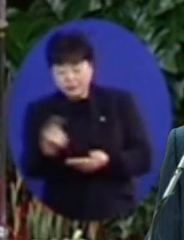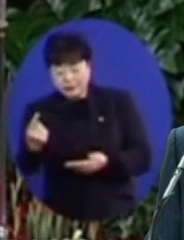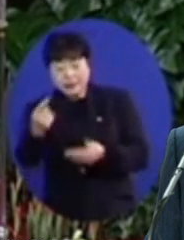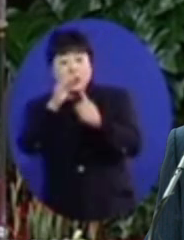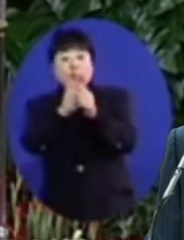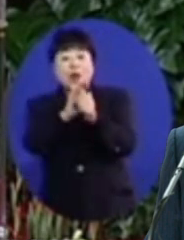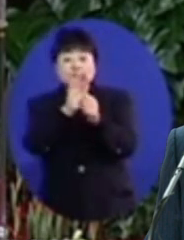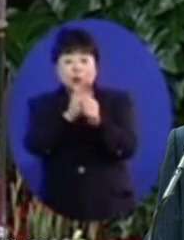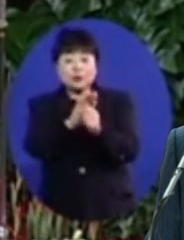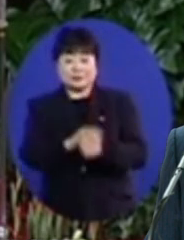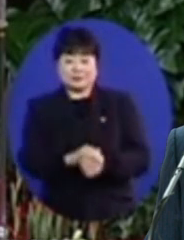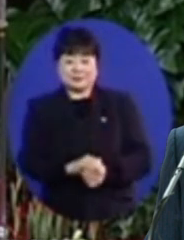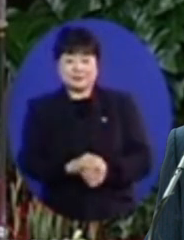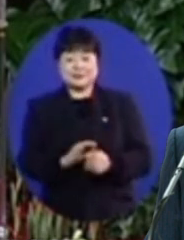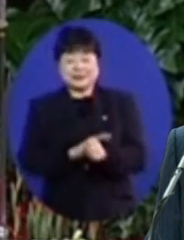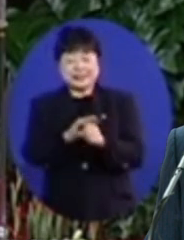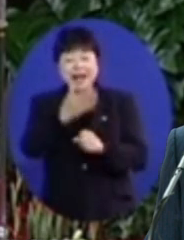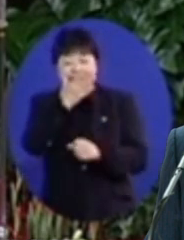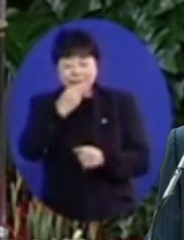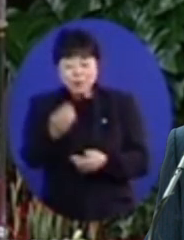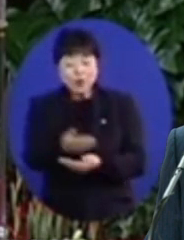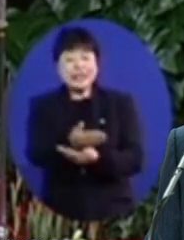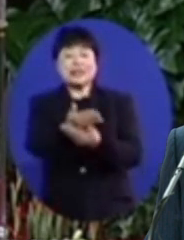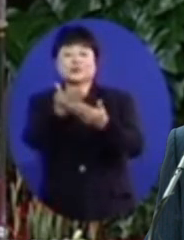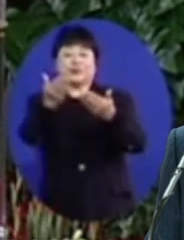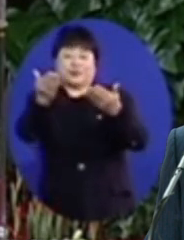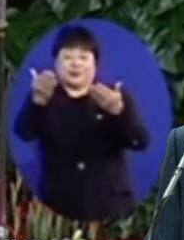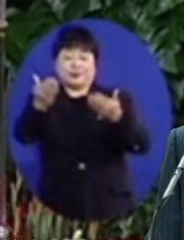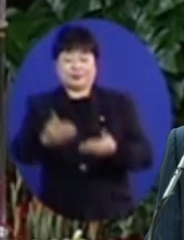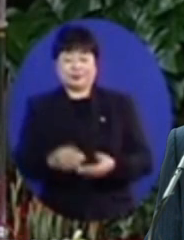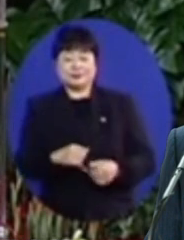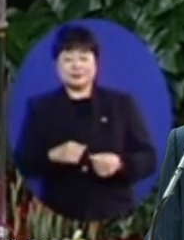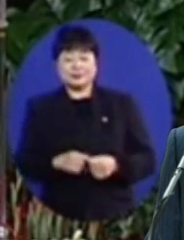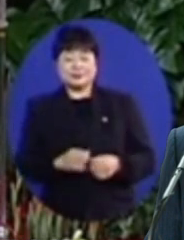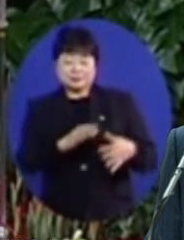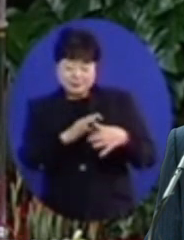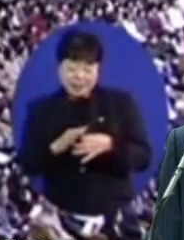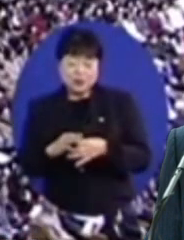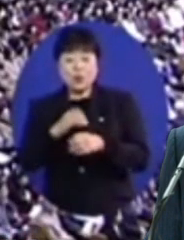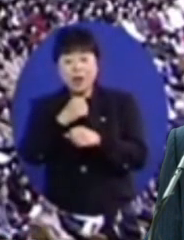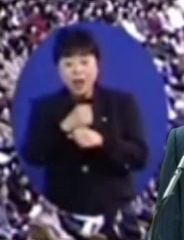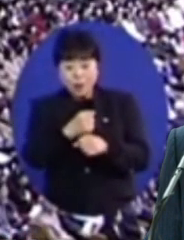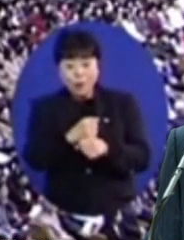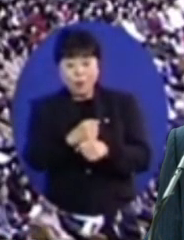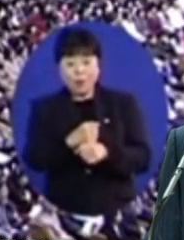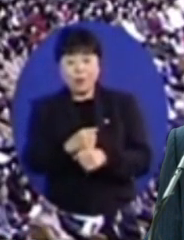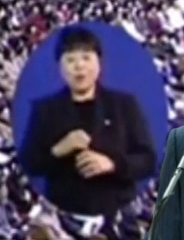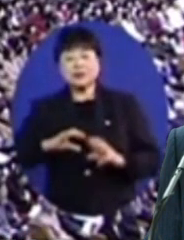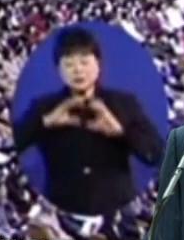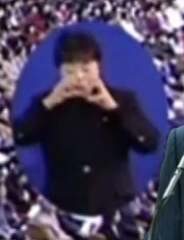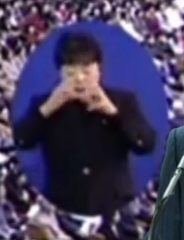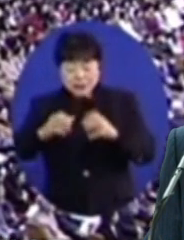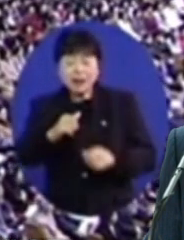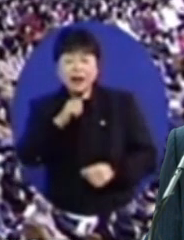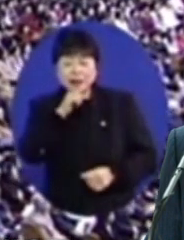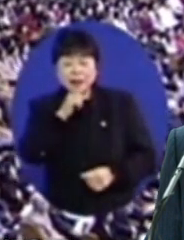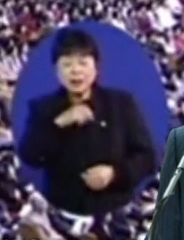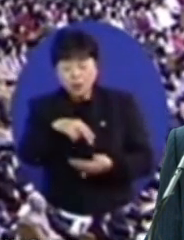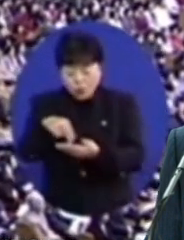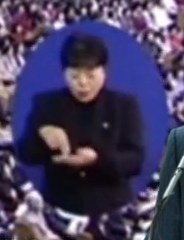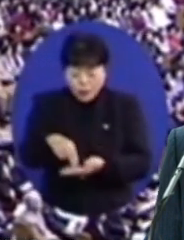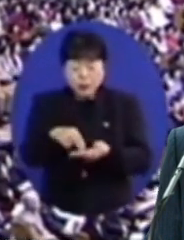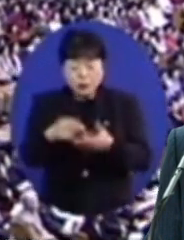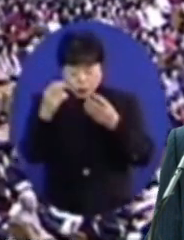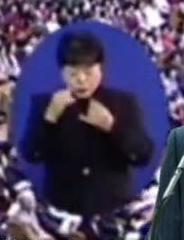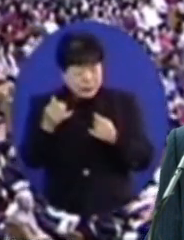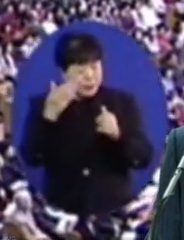예를 썼습니다 그리고 사랑과 행복난 후에 운동도 그 받고 강아지는 것이이 세상에 가난하고 괴롭고